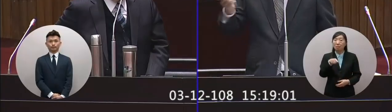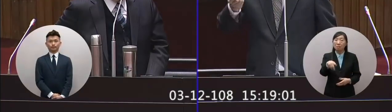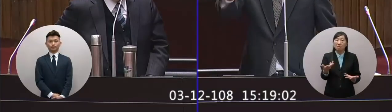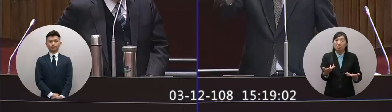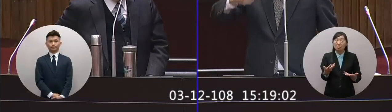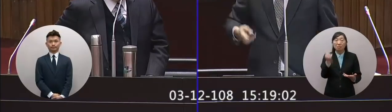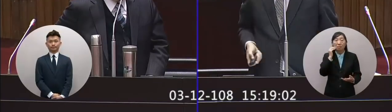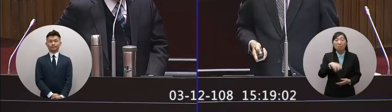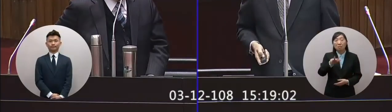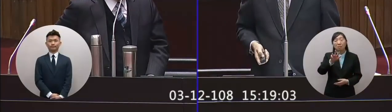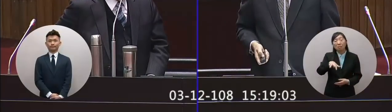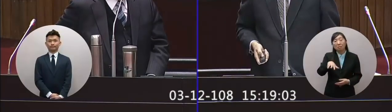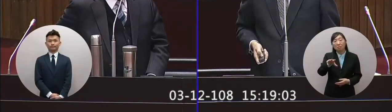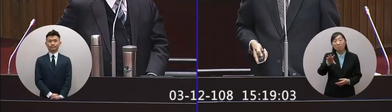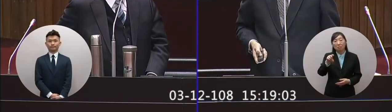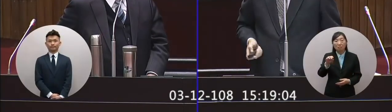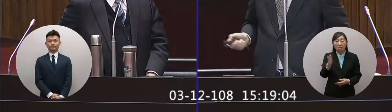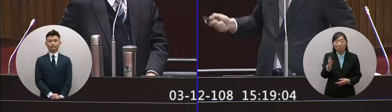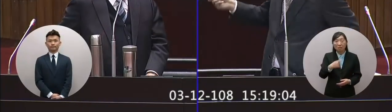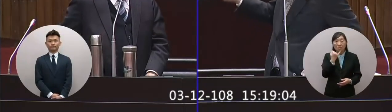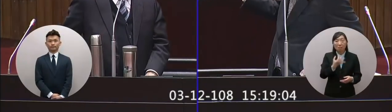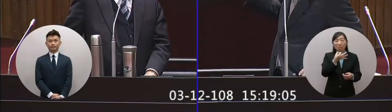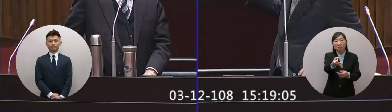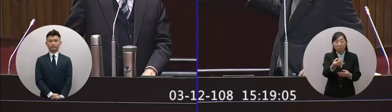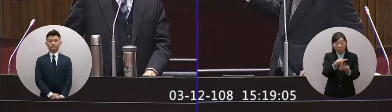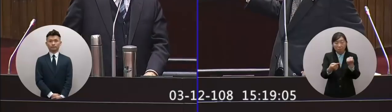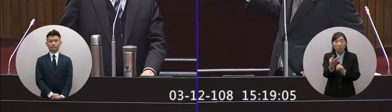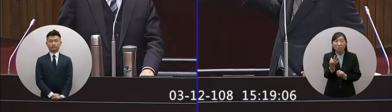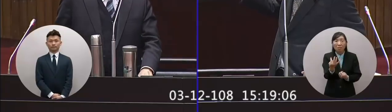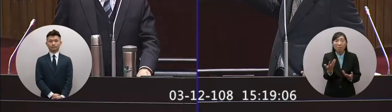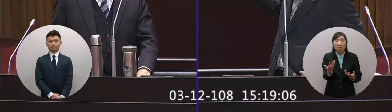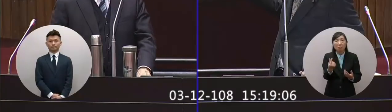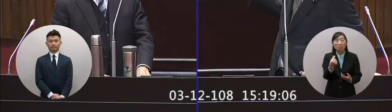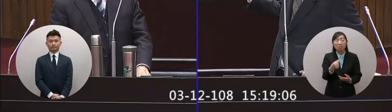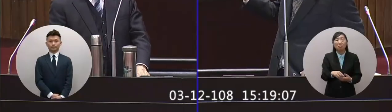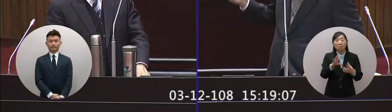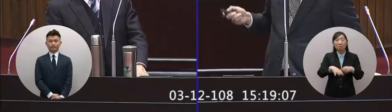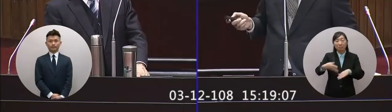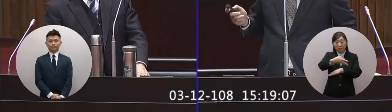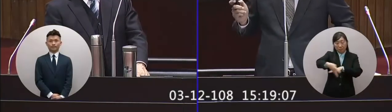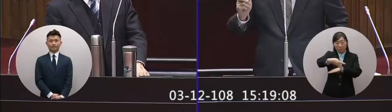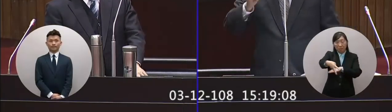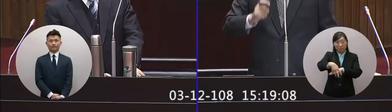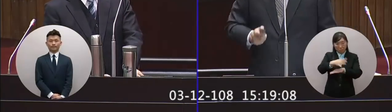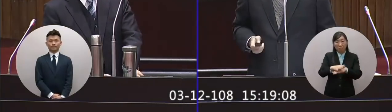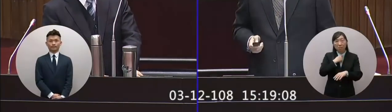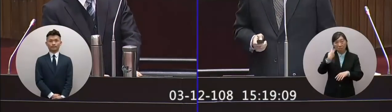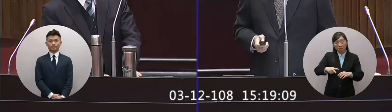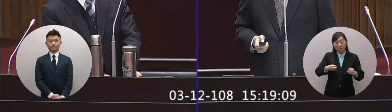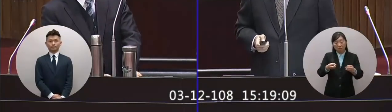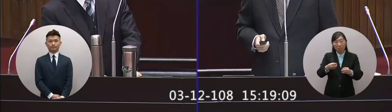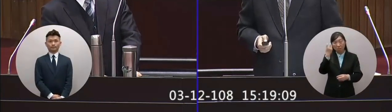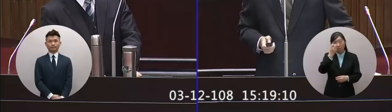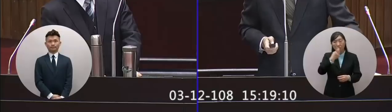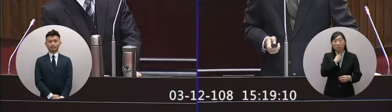你8000多万是当补助几台，所以这个问题是存在的。所以斑马线的检讨是我们也必须